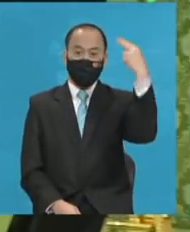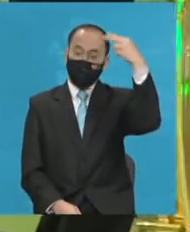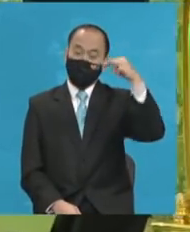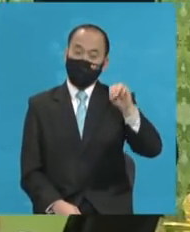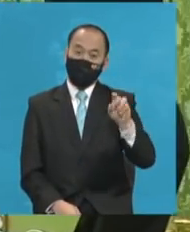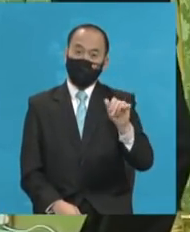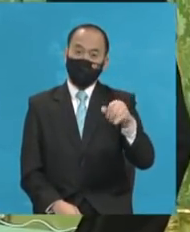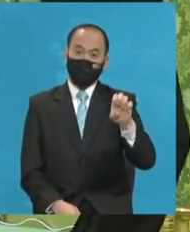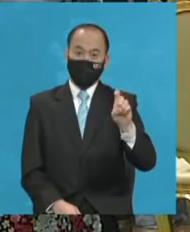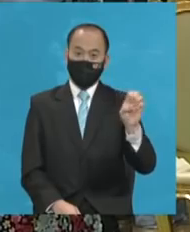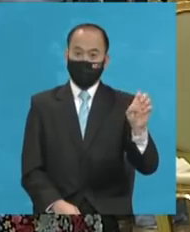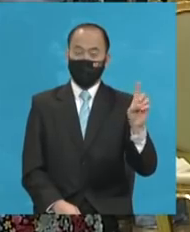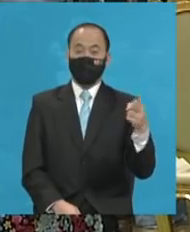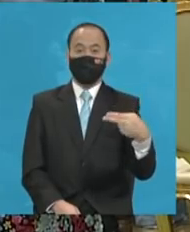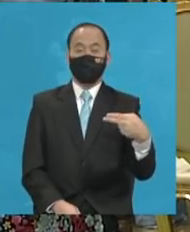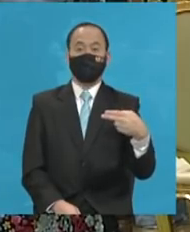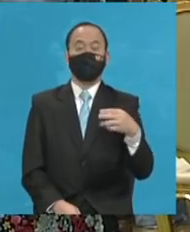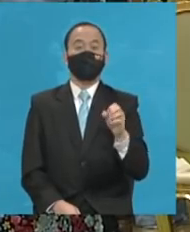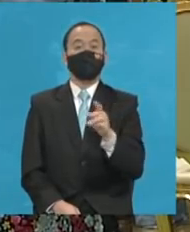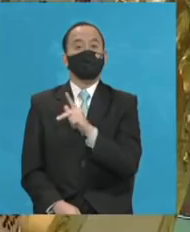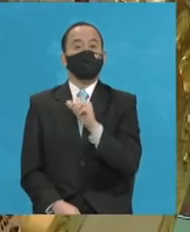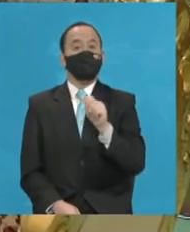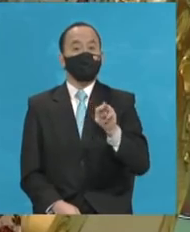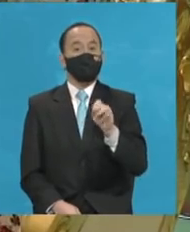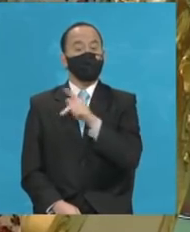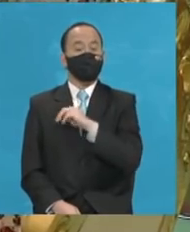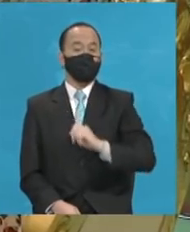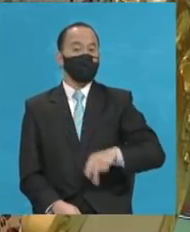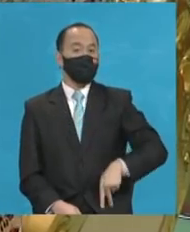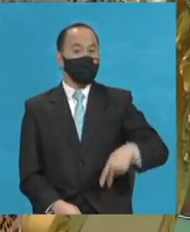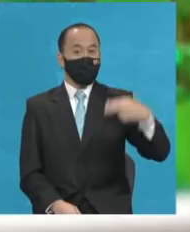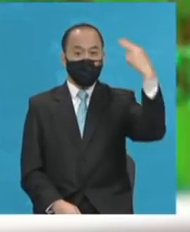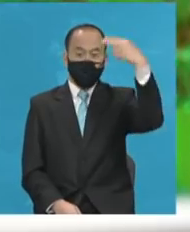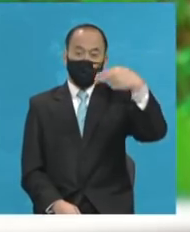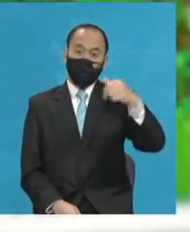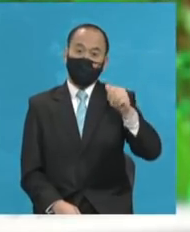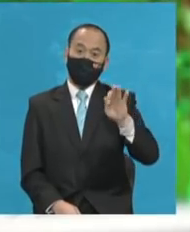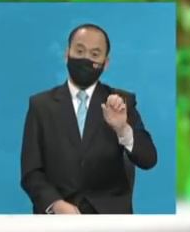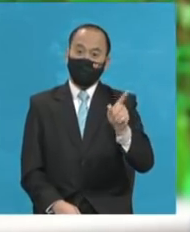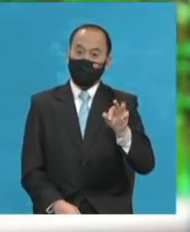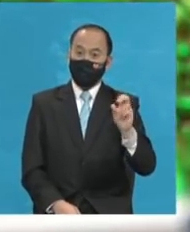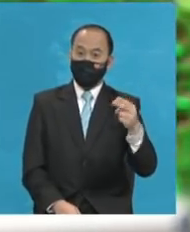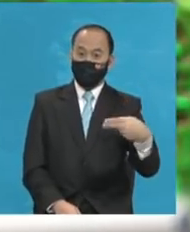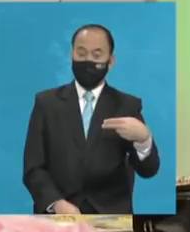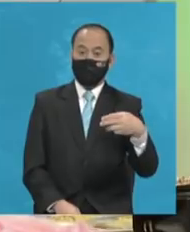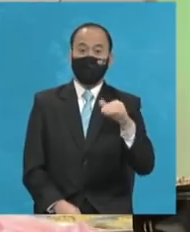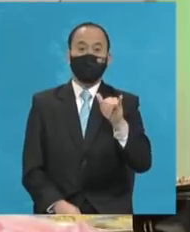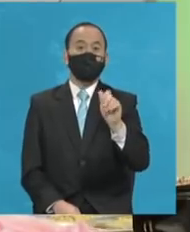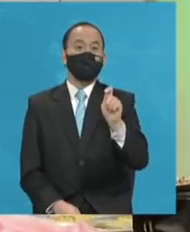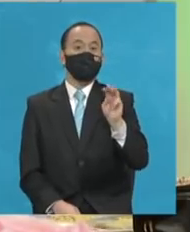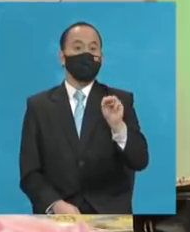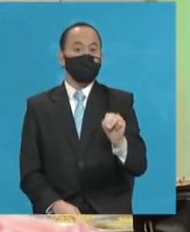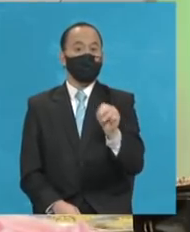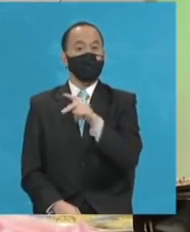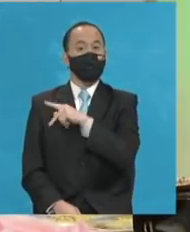bulqiah yang teraman Mulia Paduka Sri pengiran anak putri Hajah Hafizah sururul by Hai yang teramat Mulia Paduka